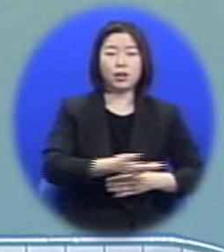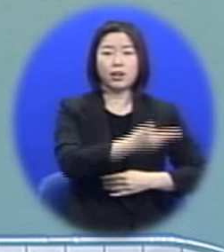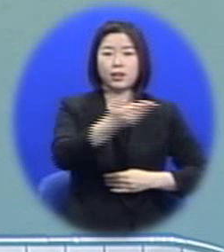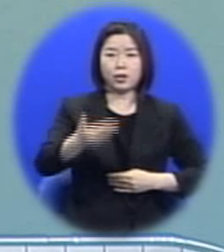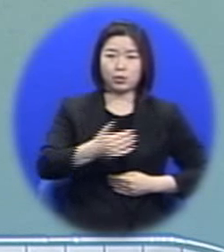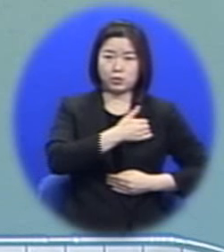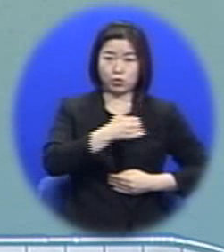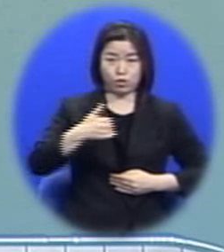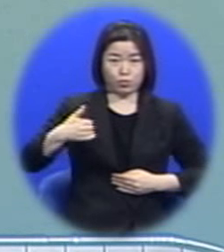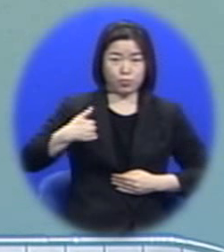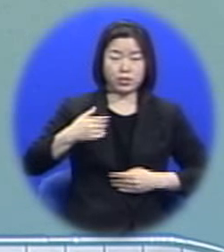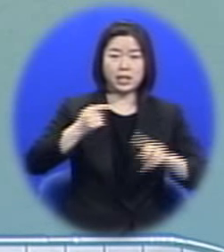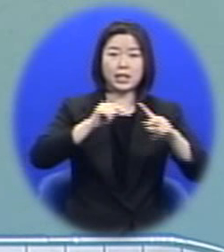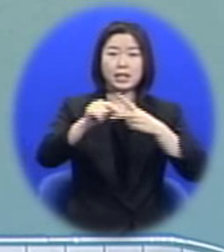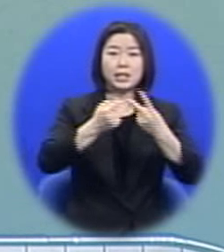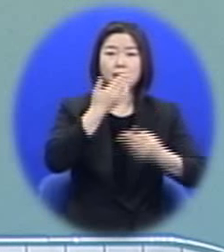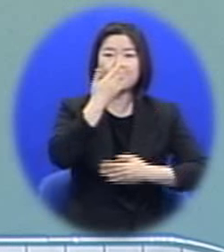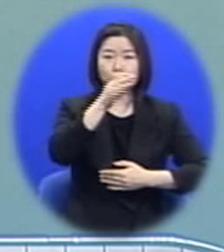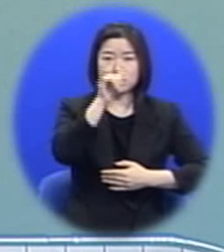충분히 이해하실 수 있겠습니다.